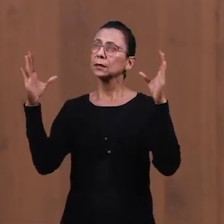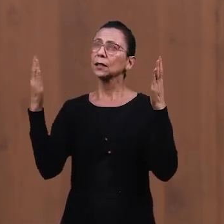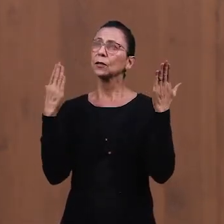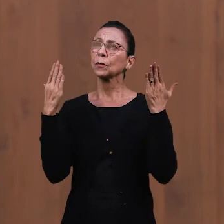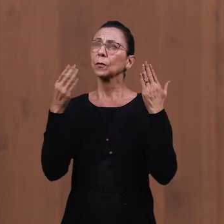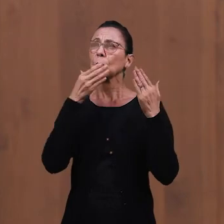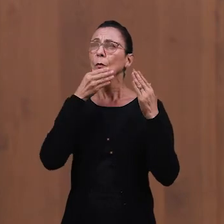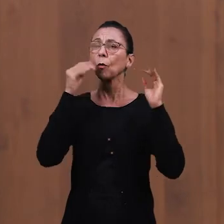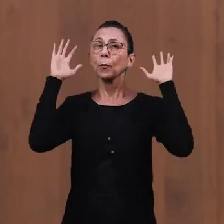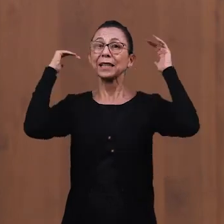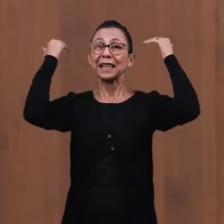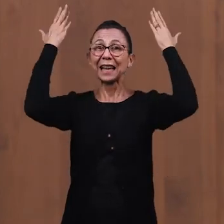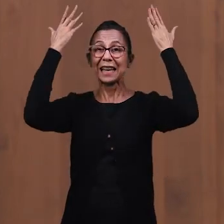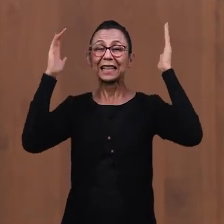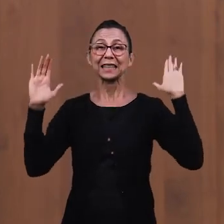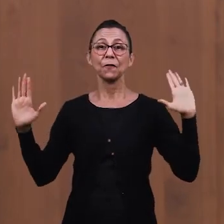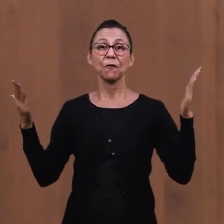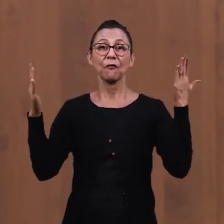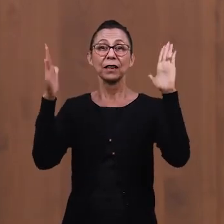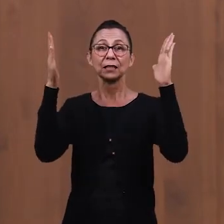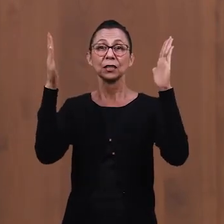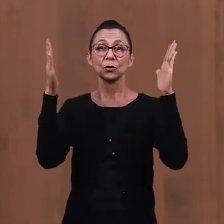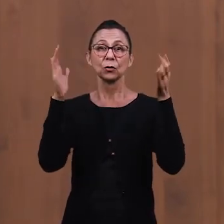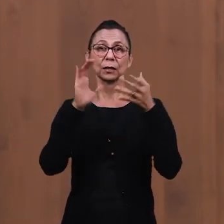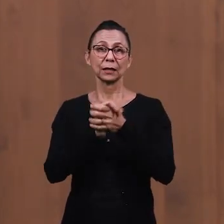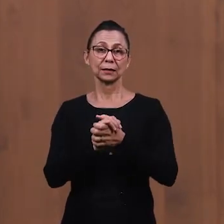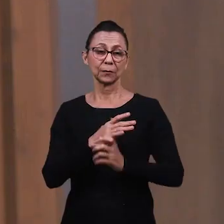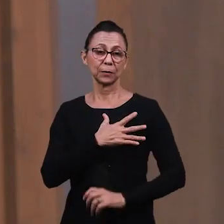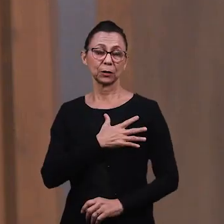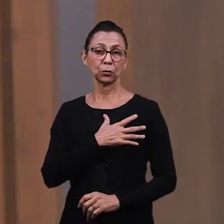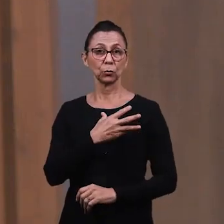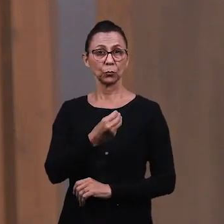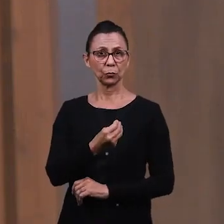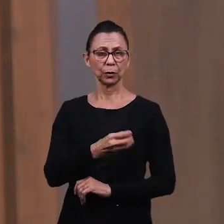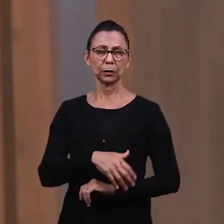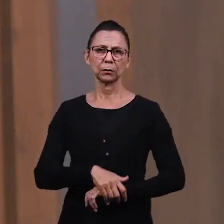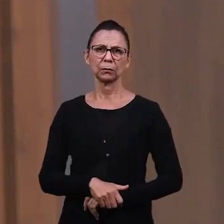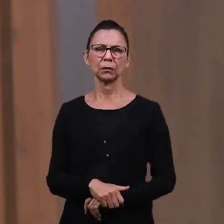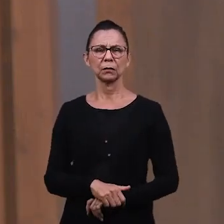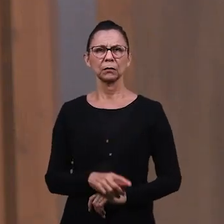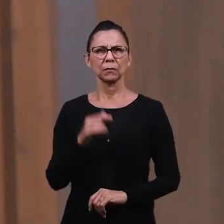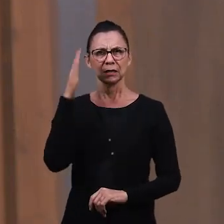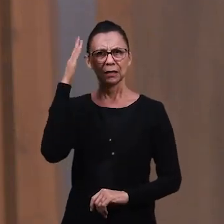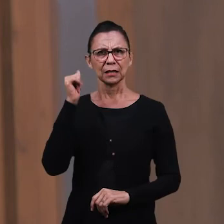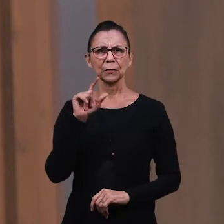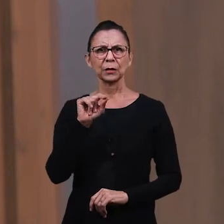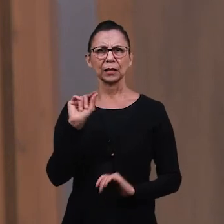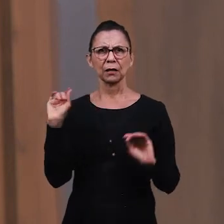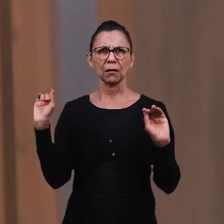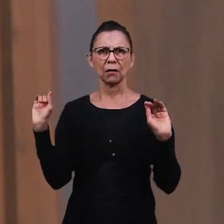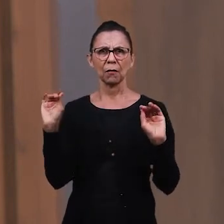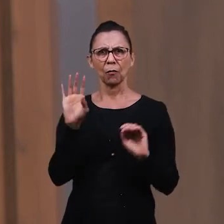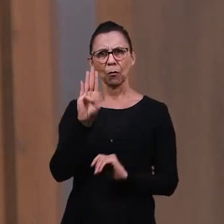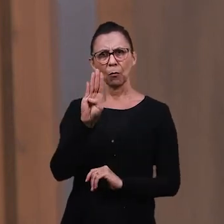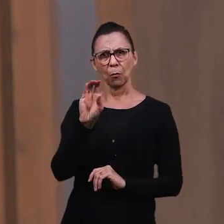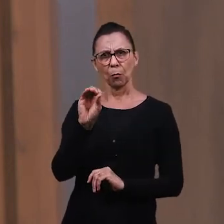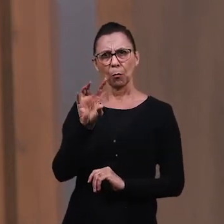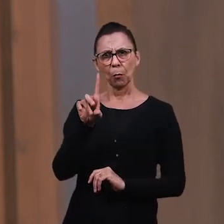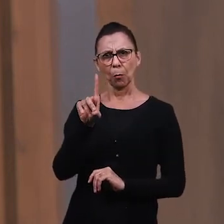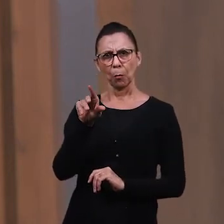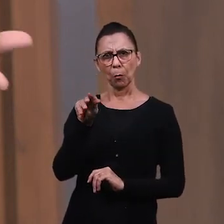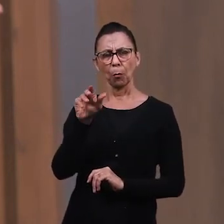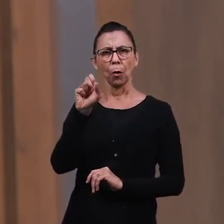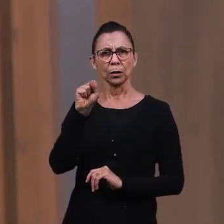des cieux est comme un roi qui a célébré les noces de son fils. Et vous savez ce qu'est noces?